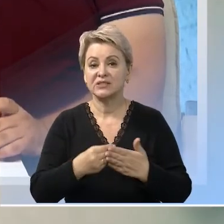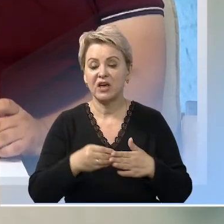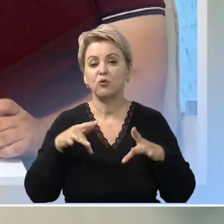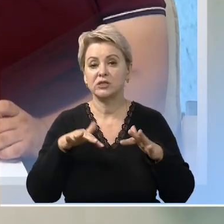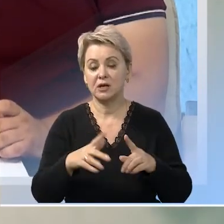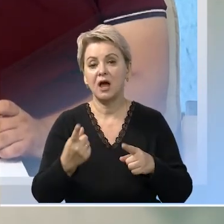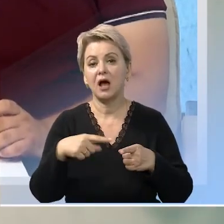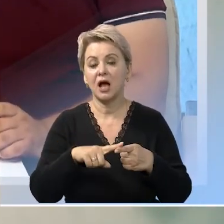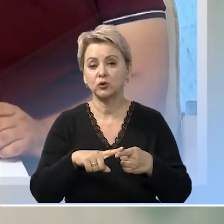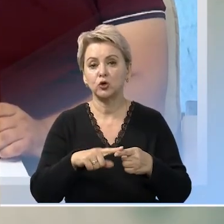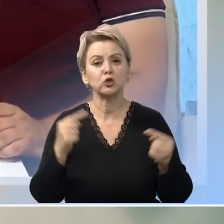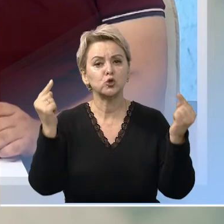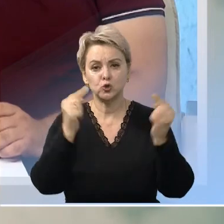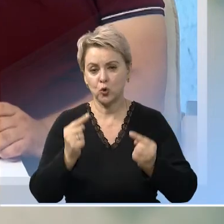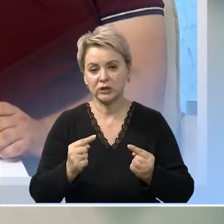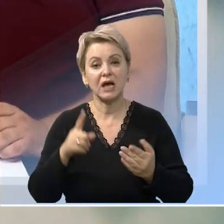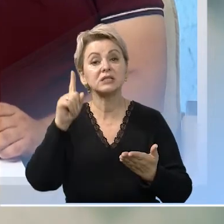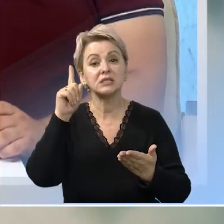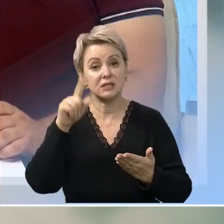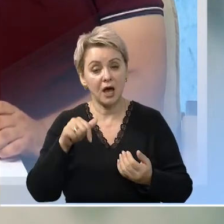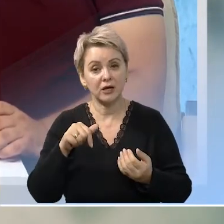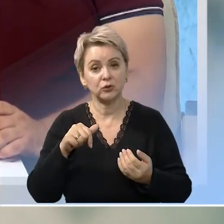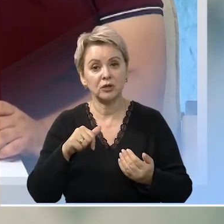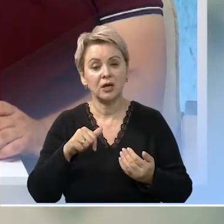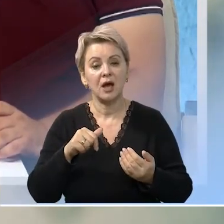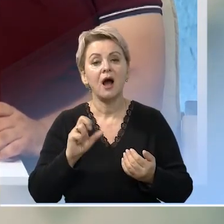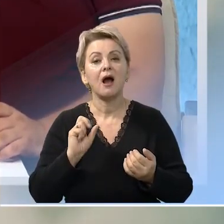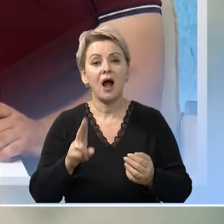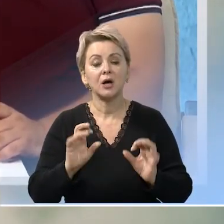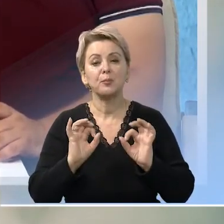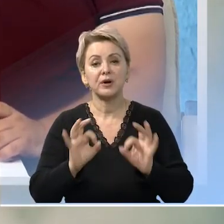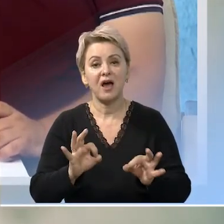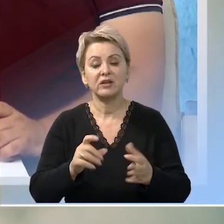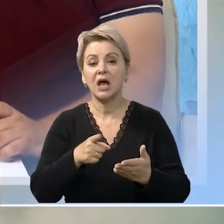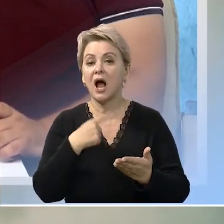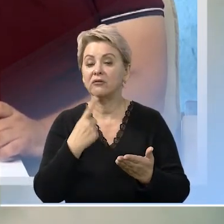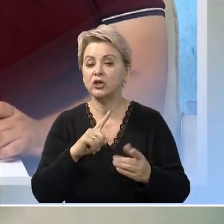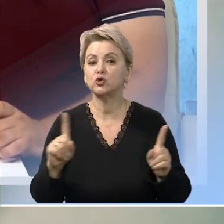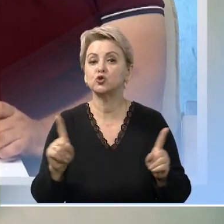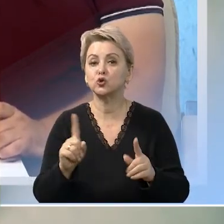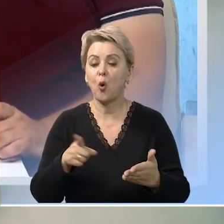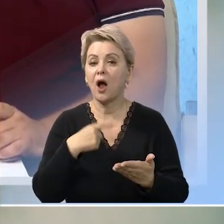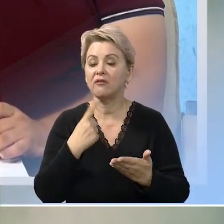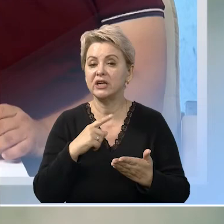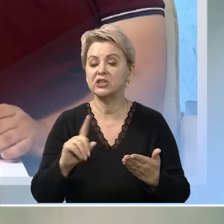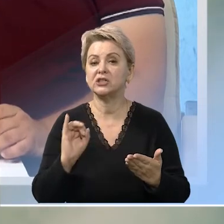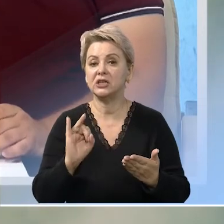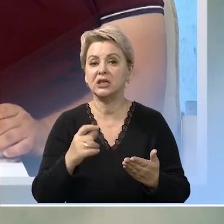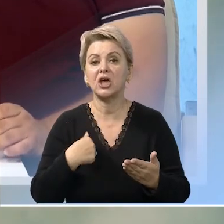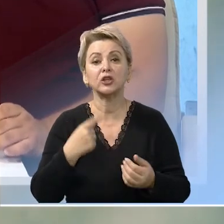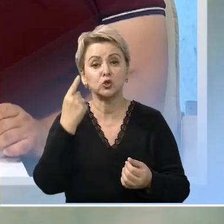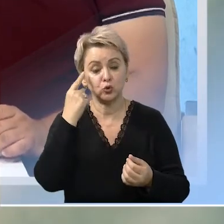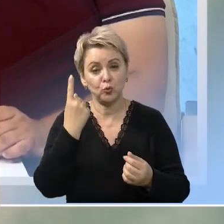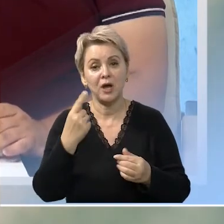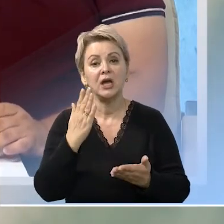профессионалов своего дела, которые четко знают по шаблону, как правильно говорить, что говорить. И